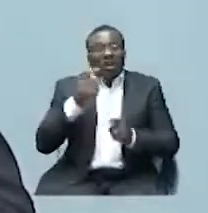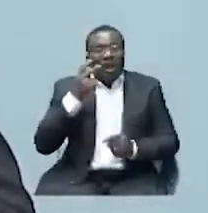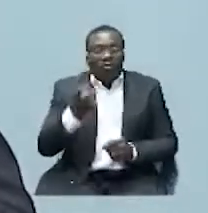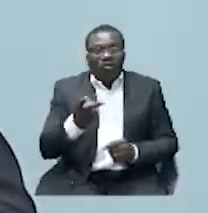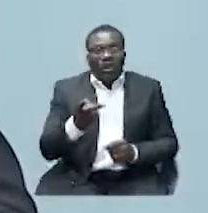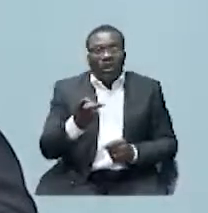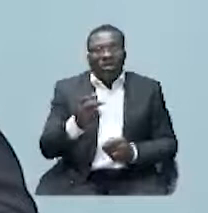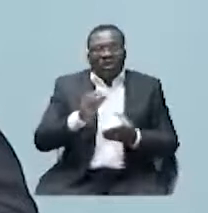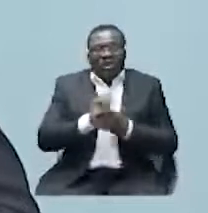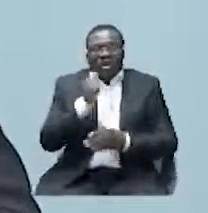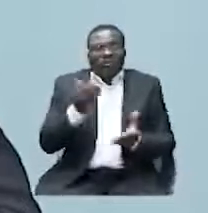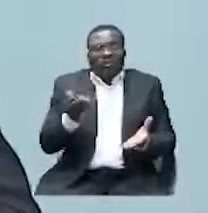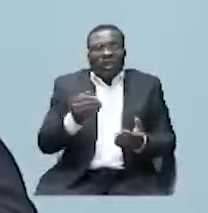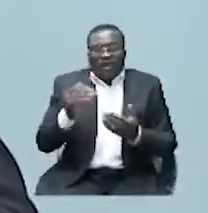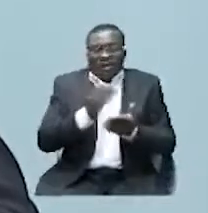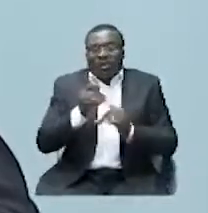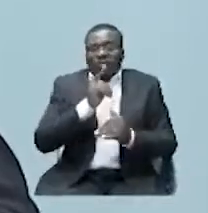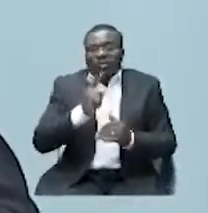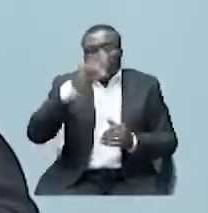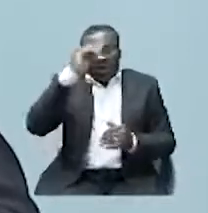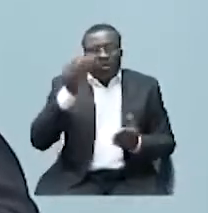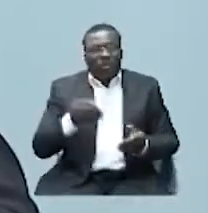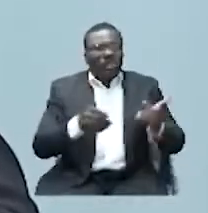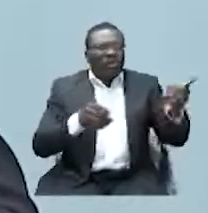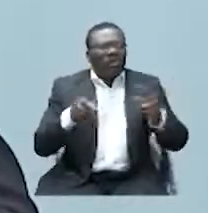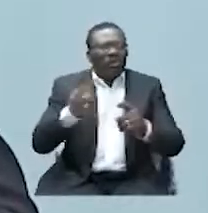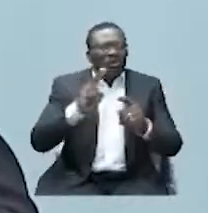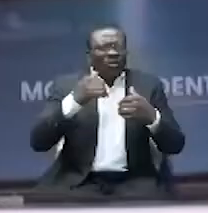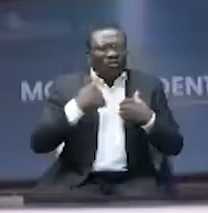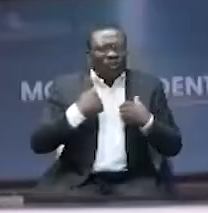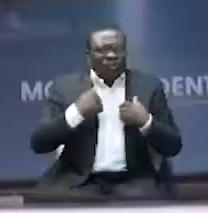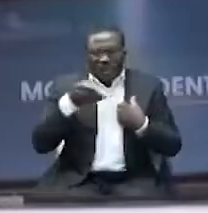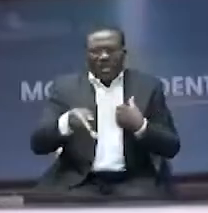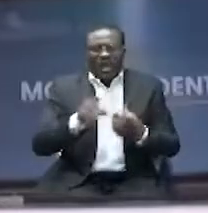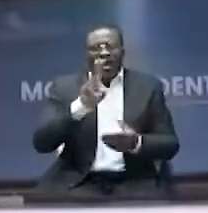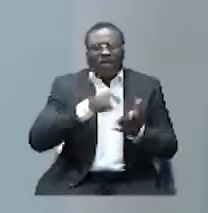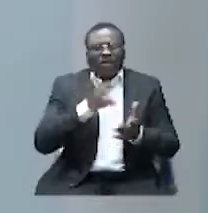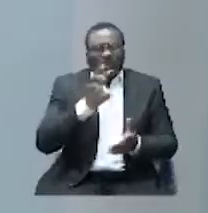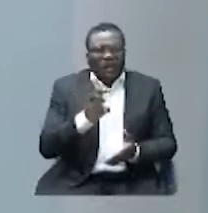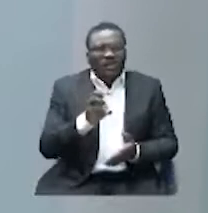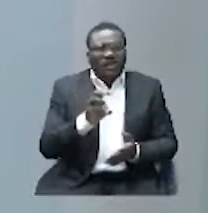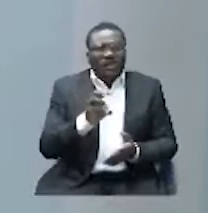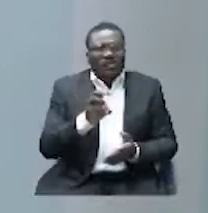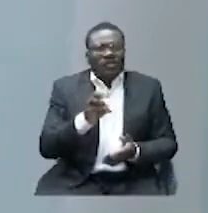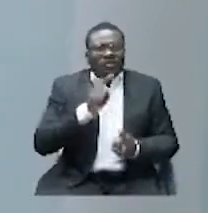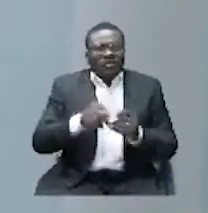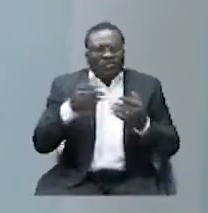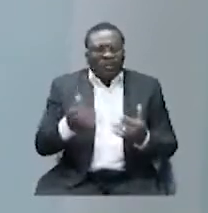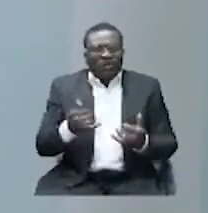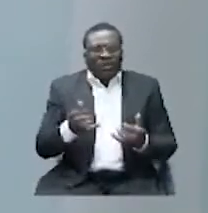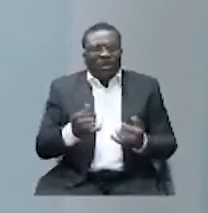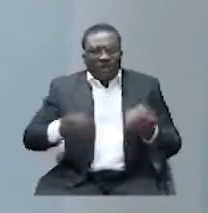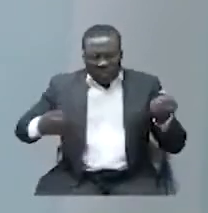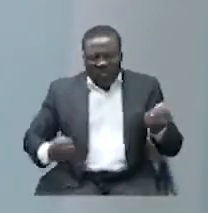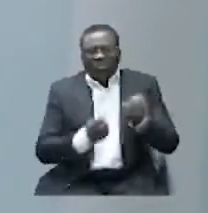Avoir la foi en quelque chose est plutôt noble. Patrice Talon, vous avez eu la foi en 2006. Tout à fait. Mais cette même foi vous a poussé à soutenir en 2011